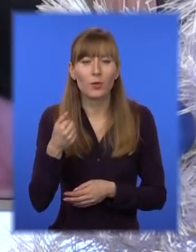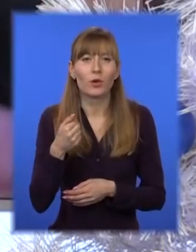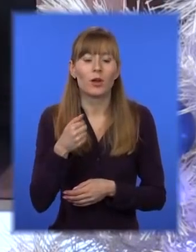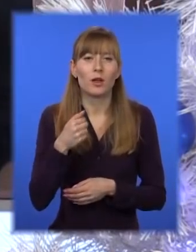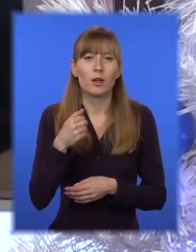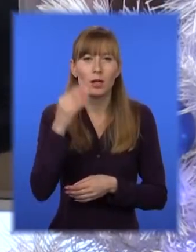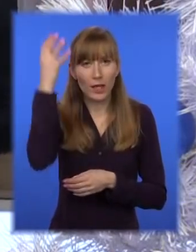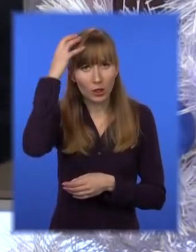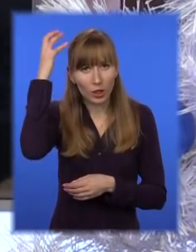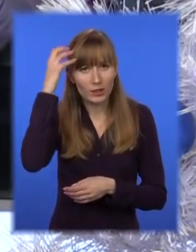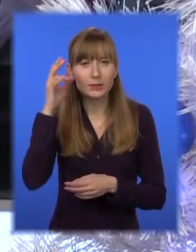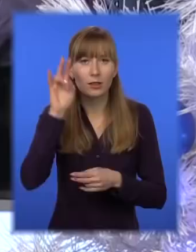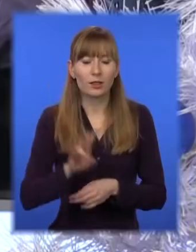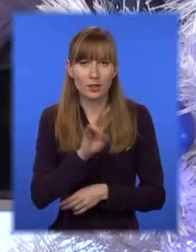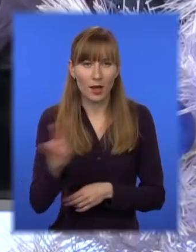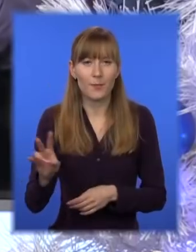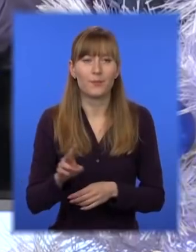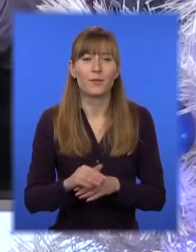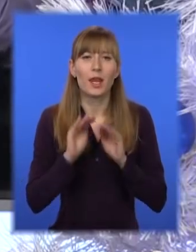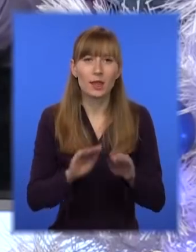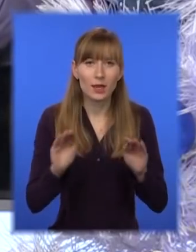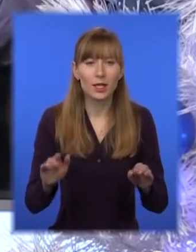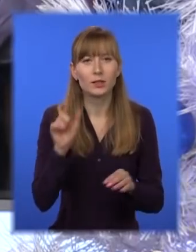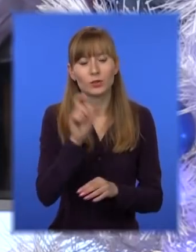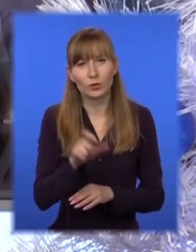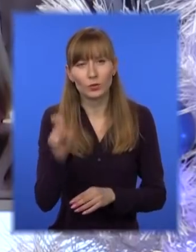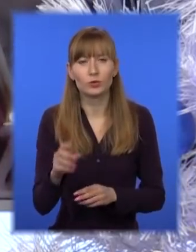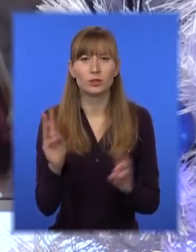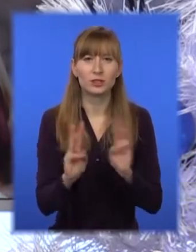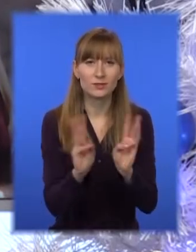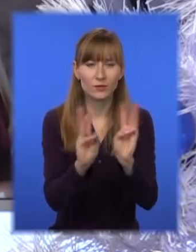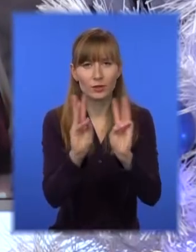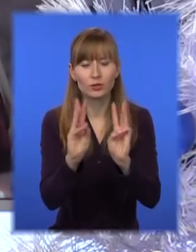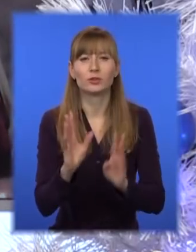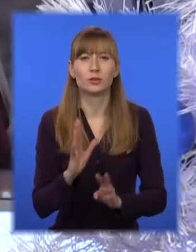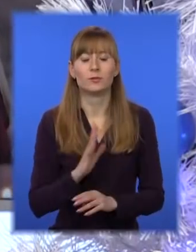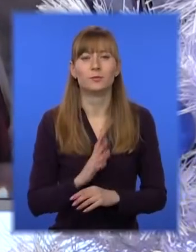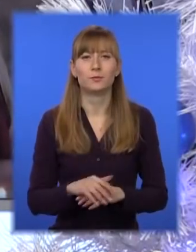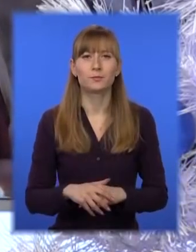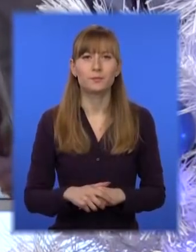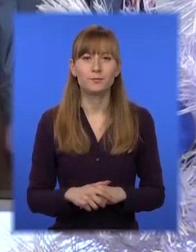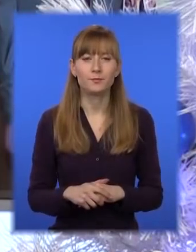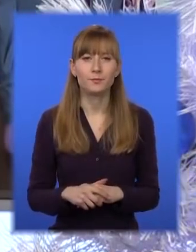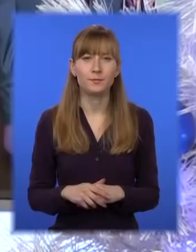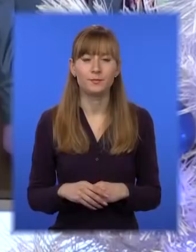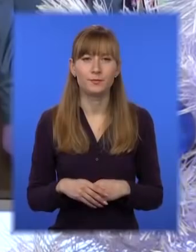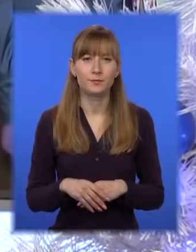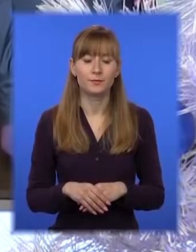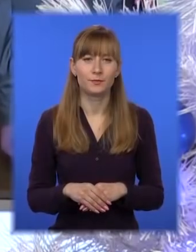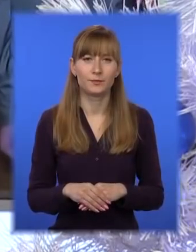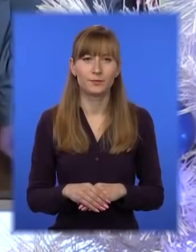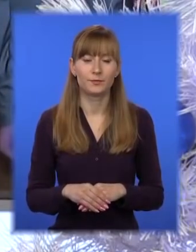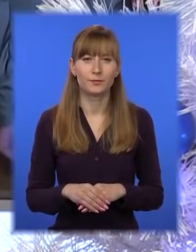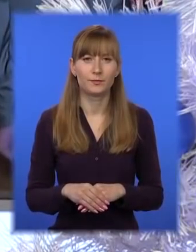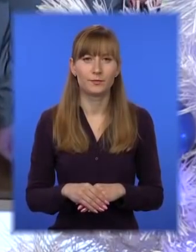волонтери заспівали пісні та запалили свічки напередодні Різдва. Побувала в стінах костелу і наша знімальна